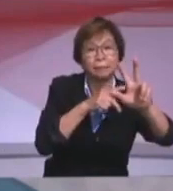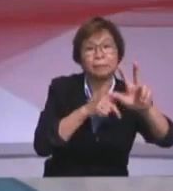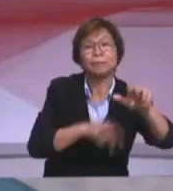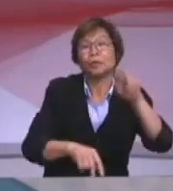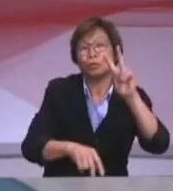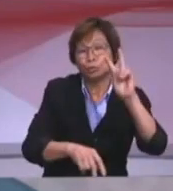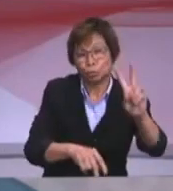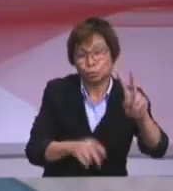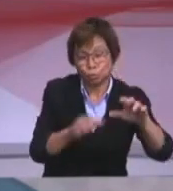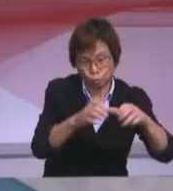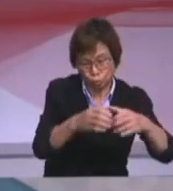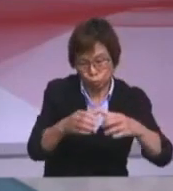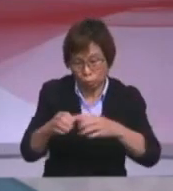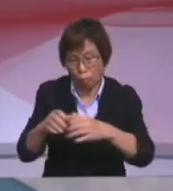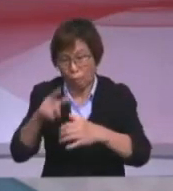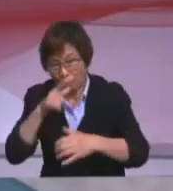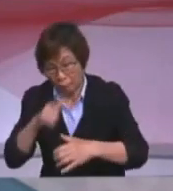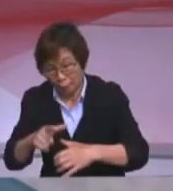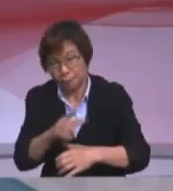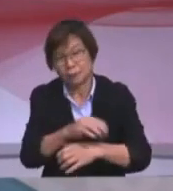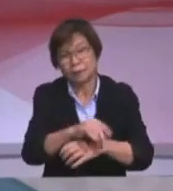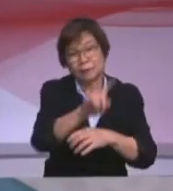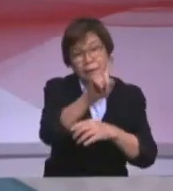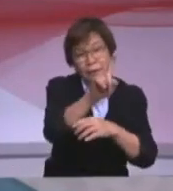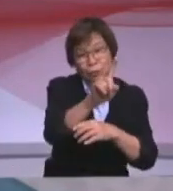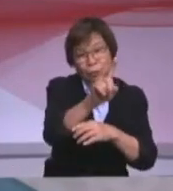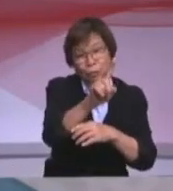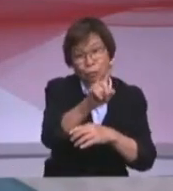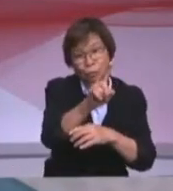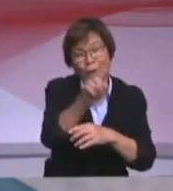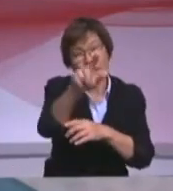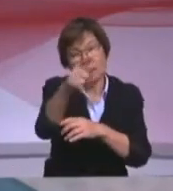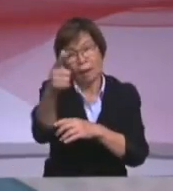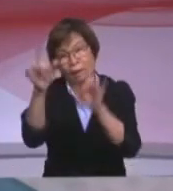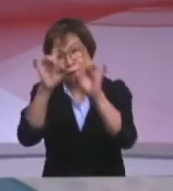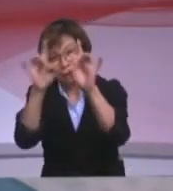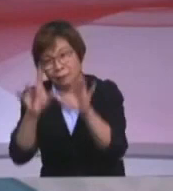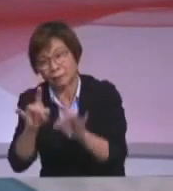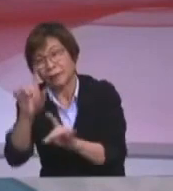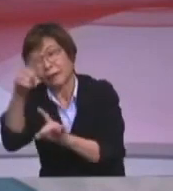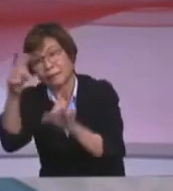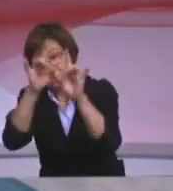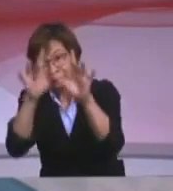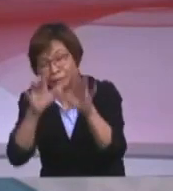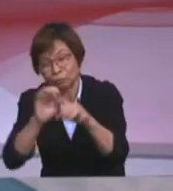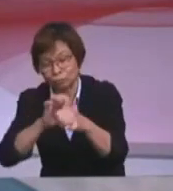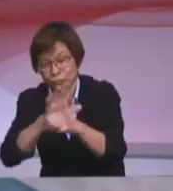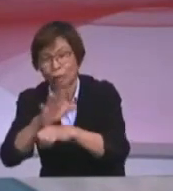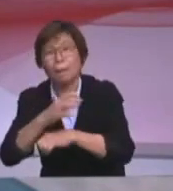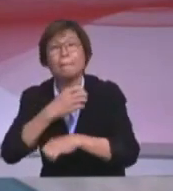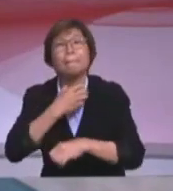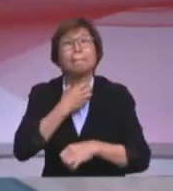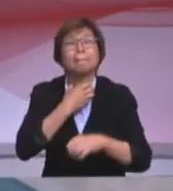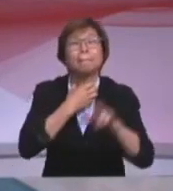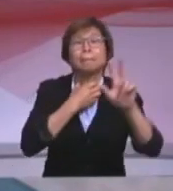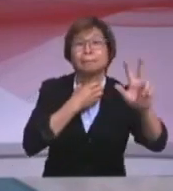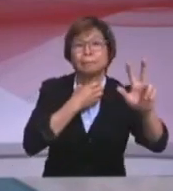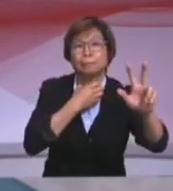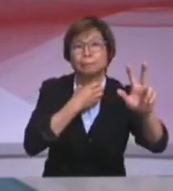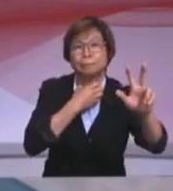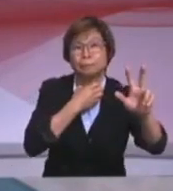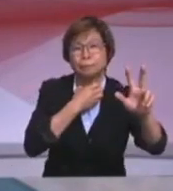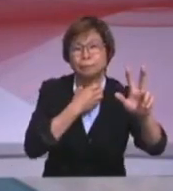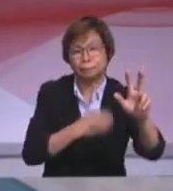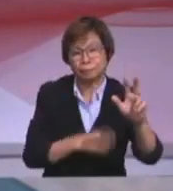iaitu 2 kes daripada kluster sedia ada dan 1 kes daripada lain-lain saringan COVID-19. Di Negeri Perak, 3 kes telah